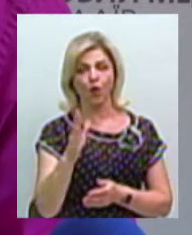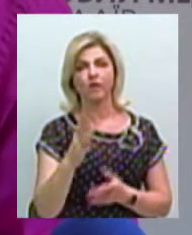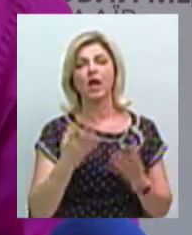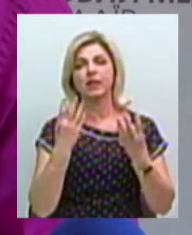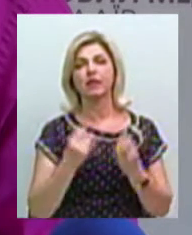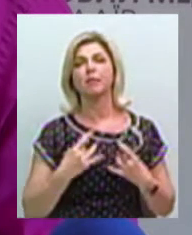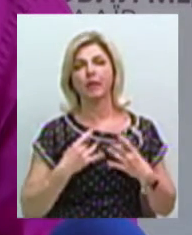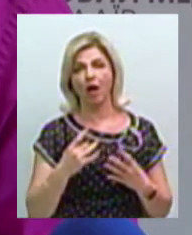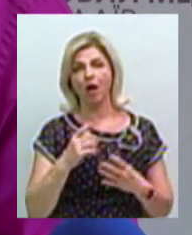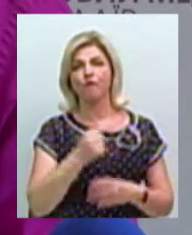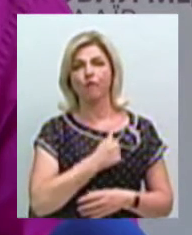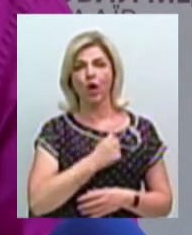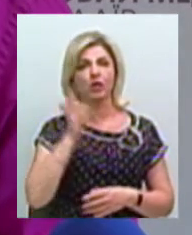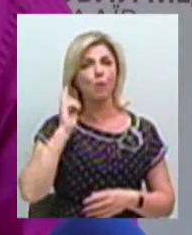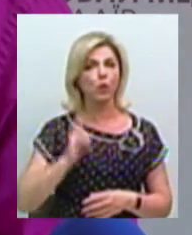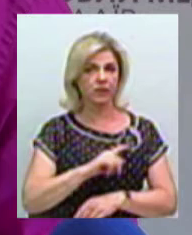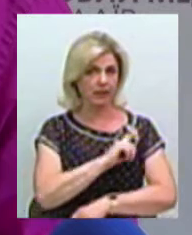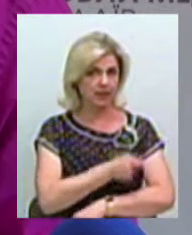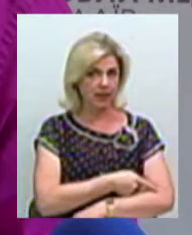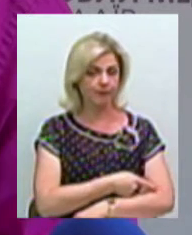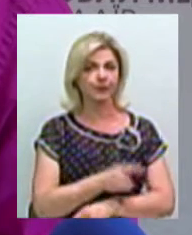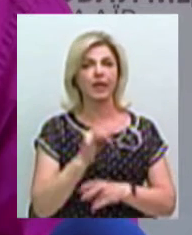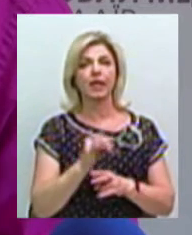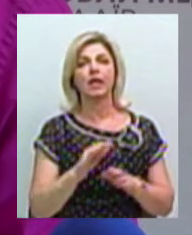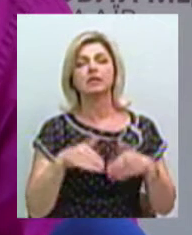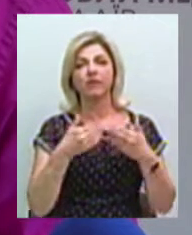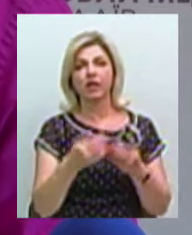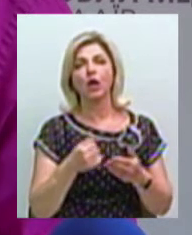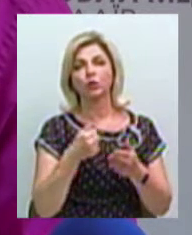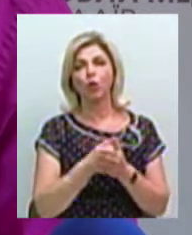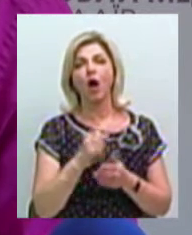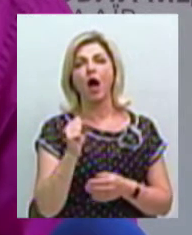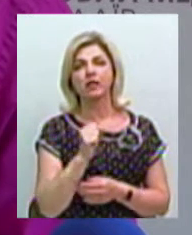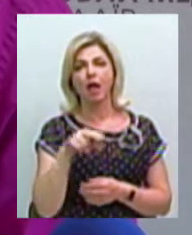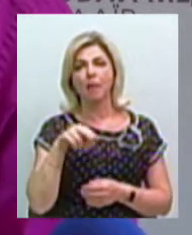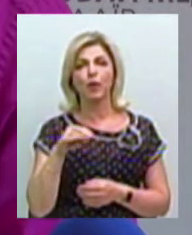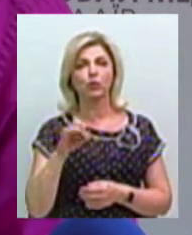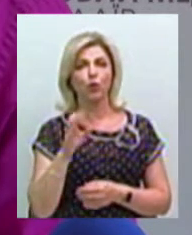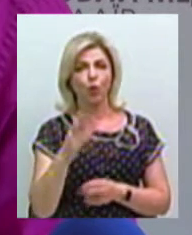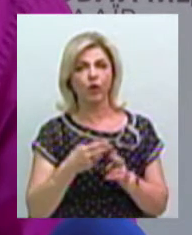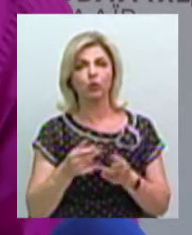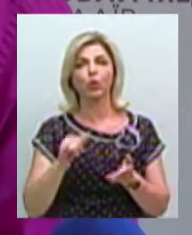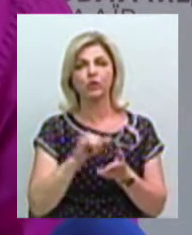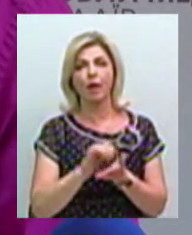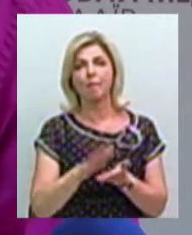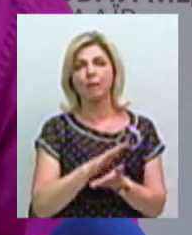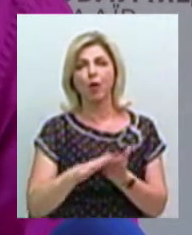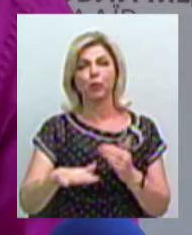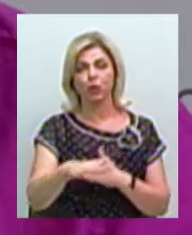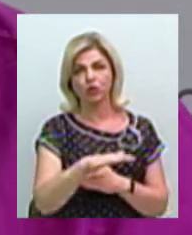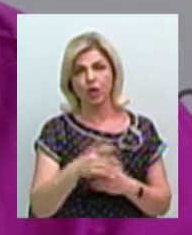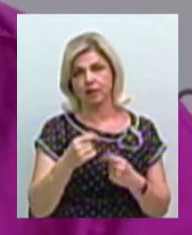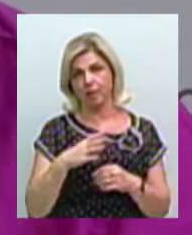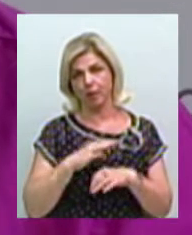сил. Зверталися з приводу Анатолія Петрова, який встановив площадку безкоштовну, де проходила